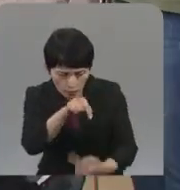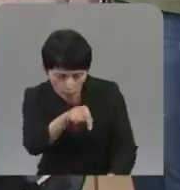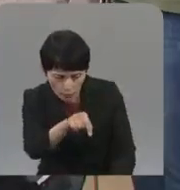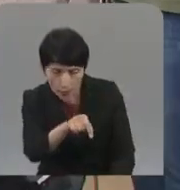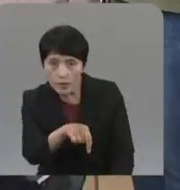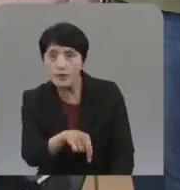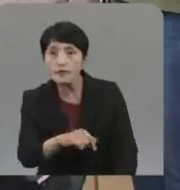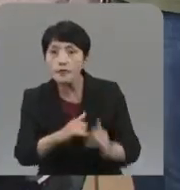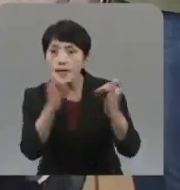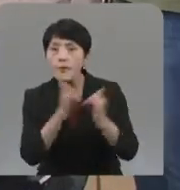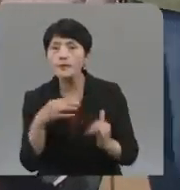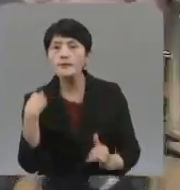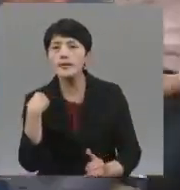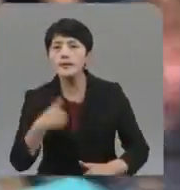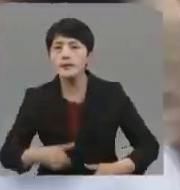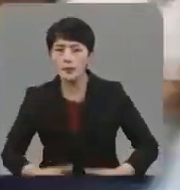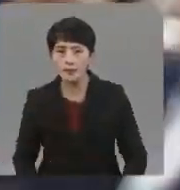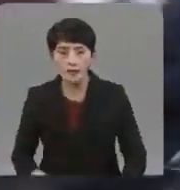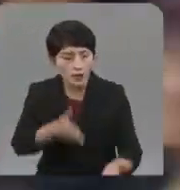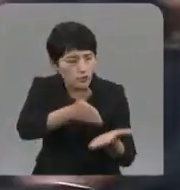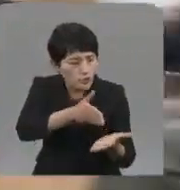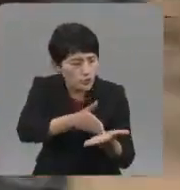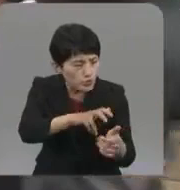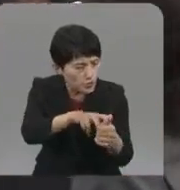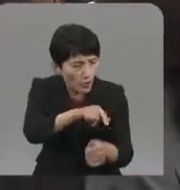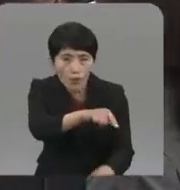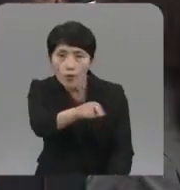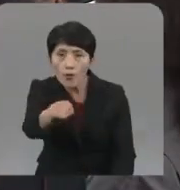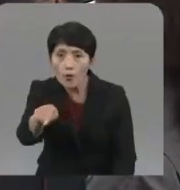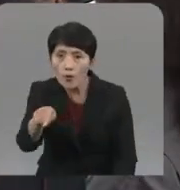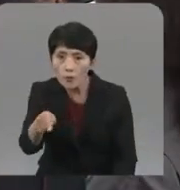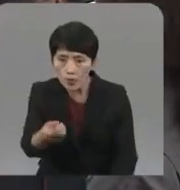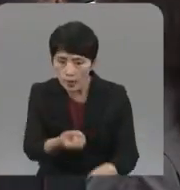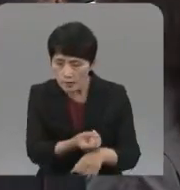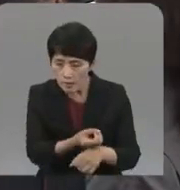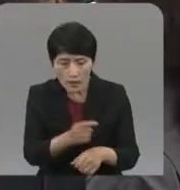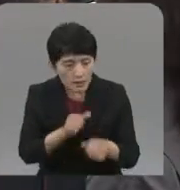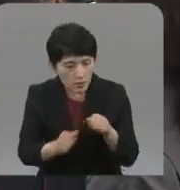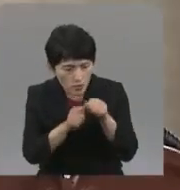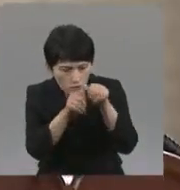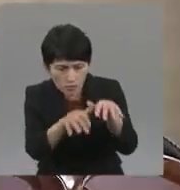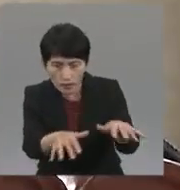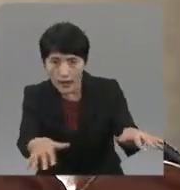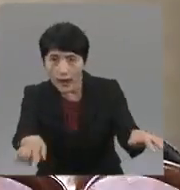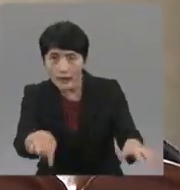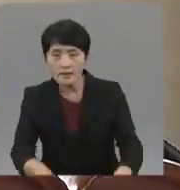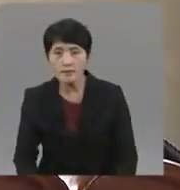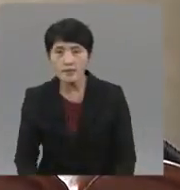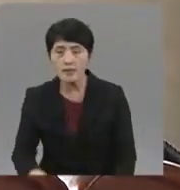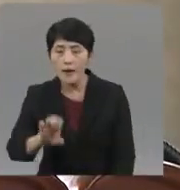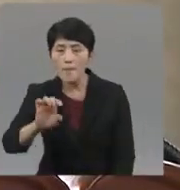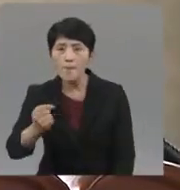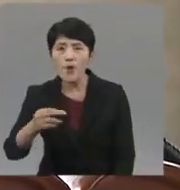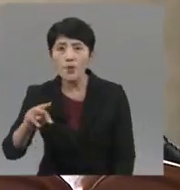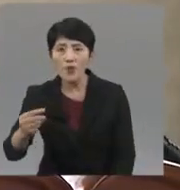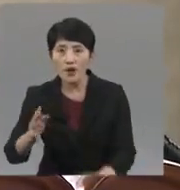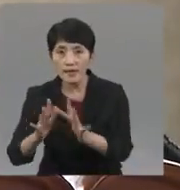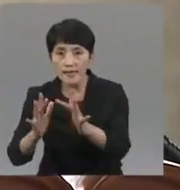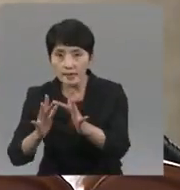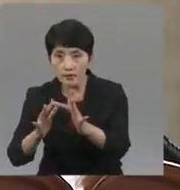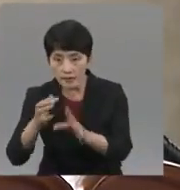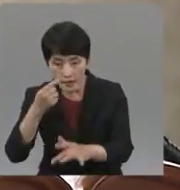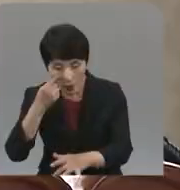Truyền thông sẽ hoạt động với cơ chế 2 thành viên gồm một chủ tịch và một ủy viên thường trực là hành vi sang in do Đảng cầm quyền sức mạnh Quốc Dân Tiến cử